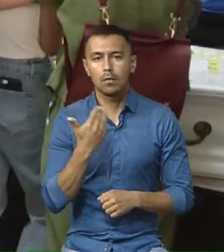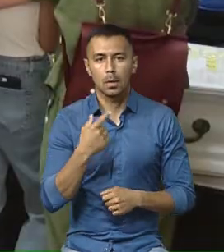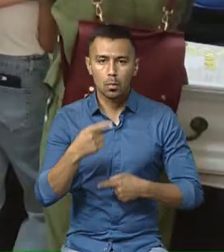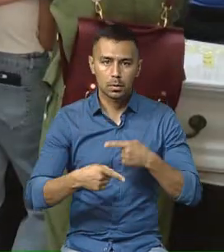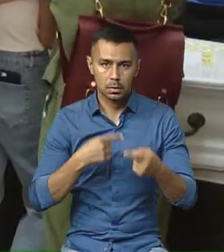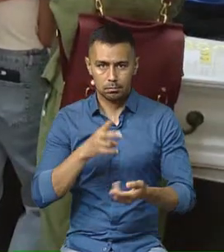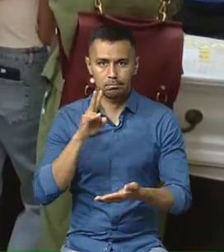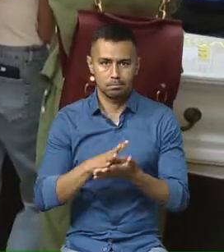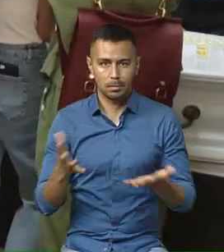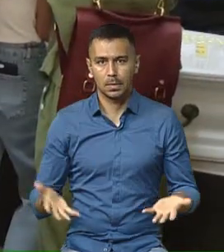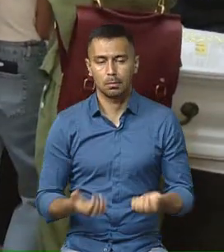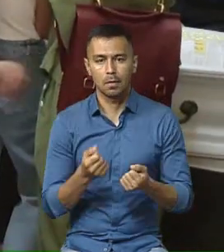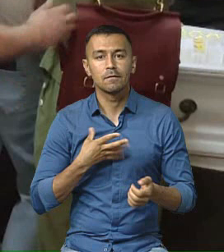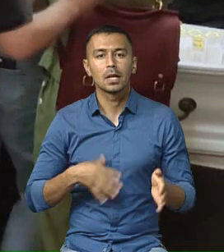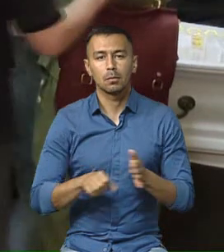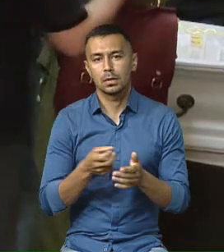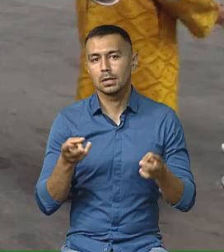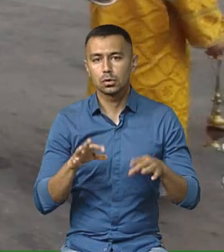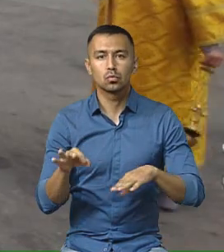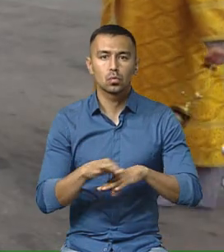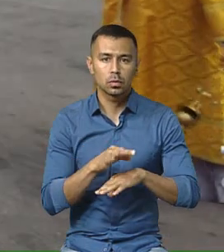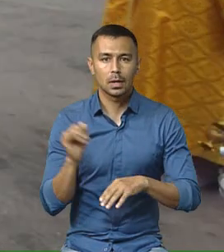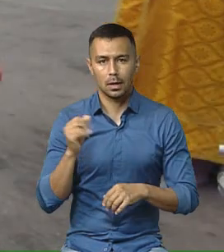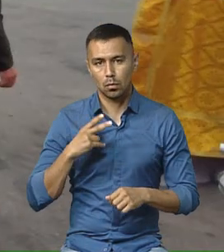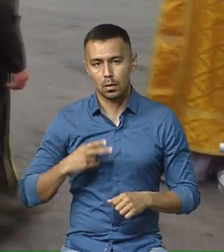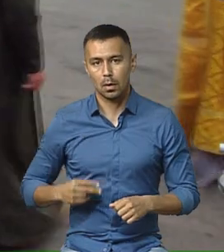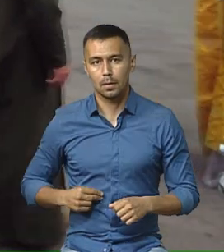постійно підтримували. У загиблого залишилась дружина та донька.